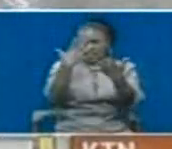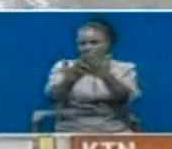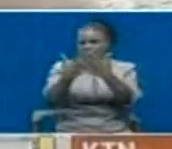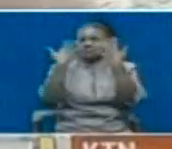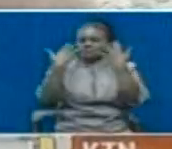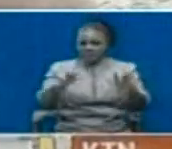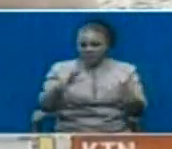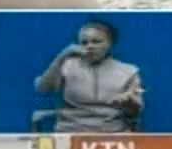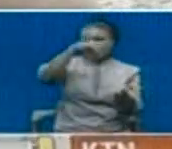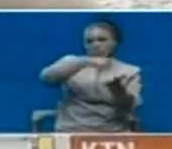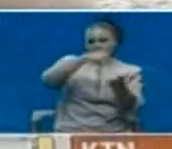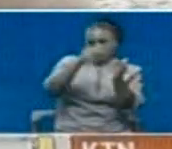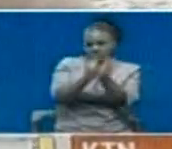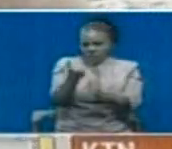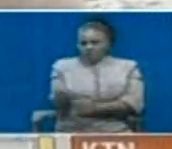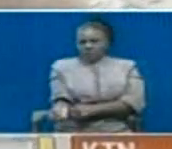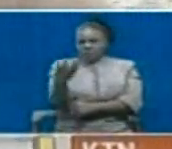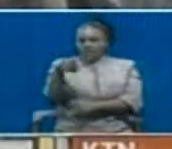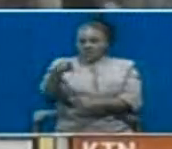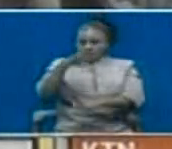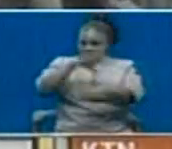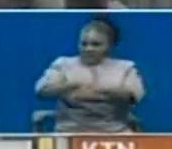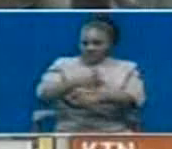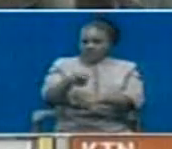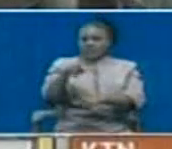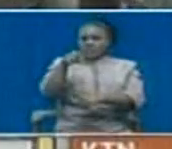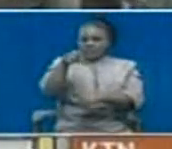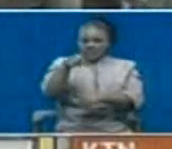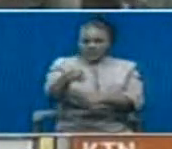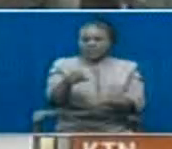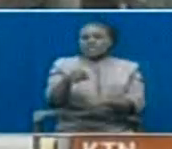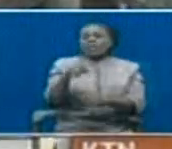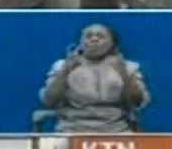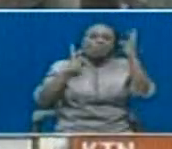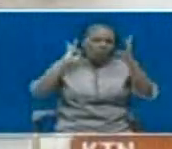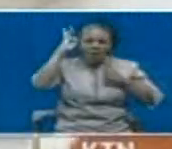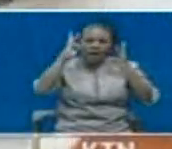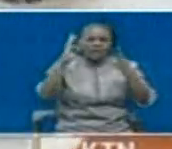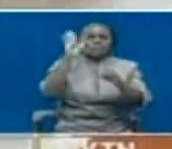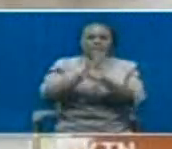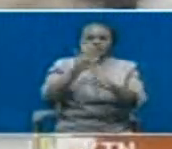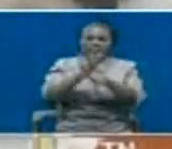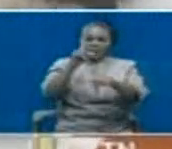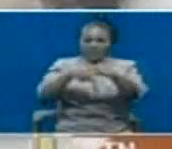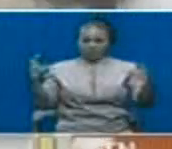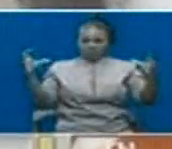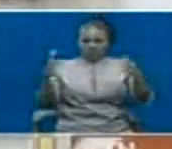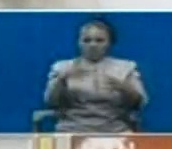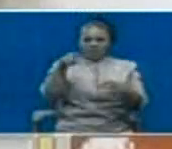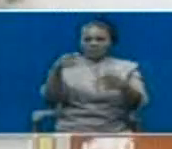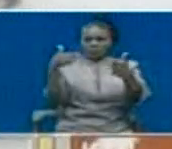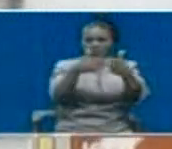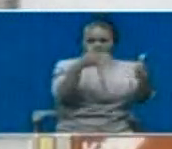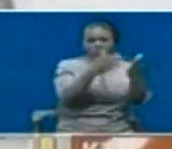kwa kuhusishwa na gruneti hilo. Kupatikana kwa gruneti hilo kuleza kuzua hali ya wasiwasi mwingi, hivyo basi kwa lazimu baadhi ya wakazi